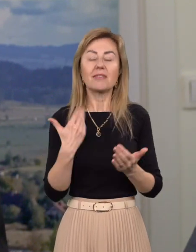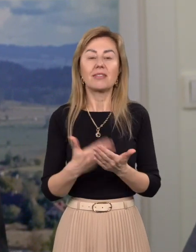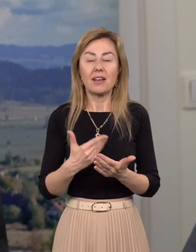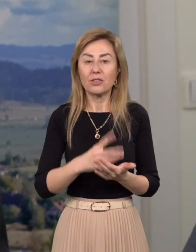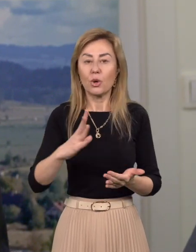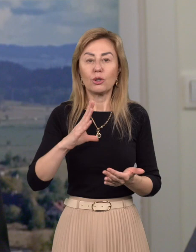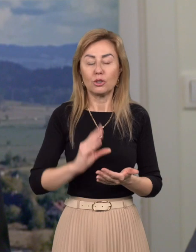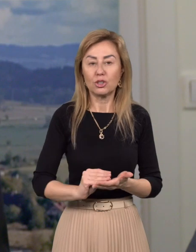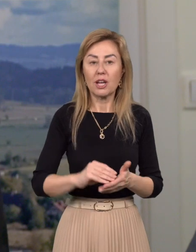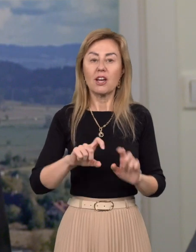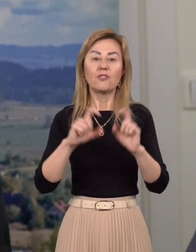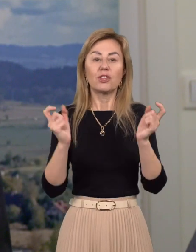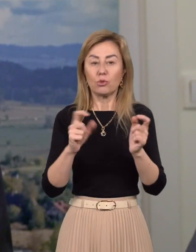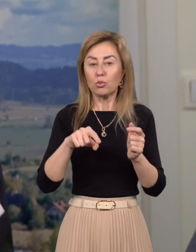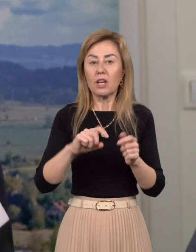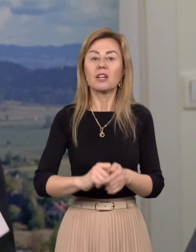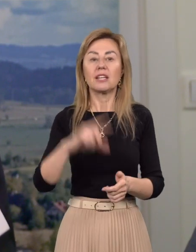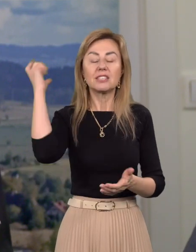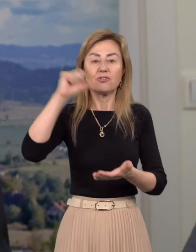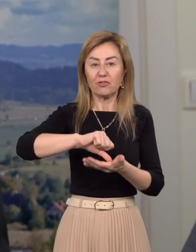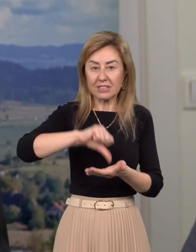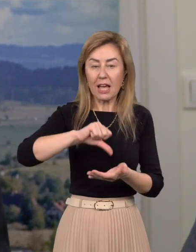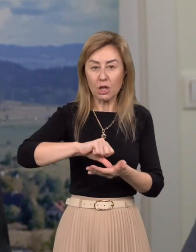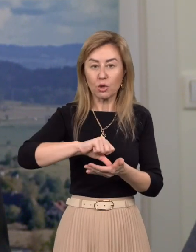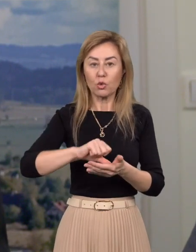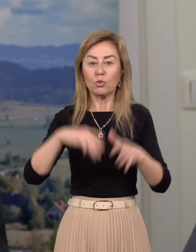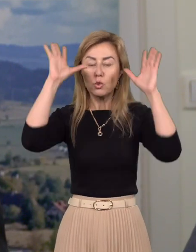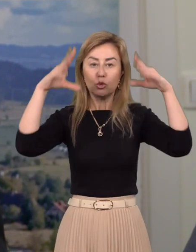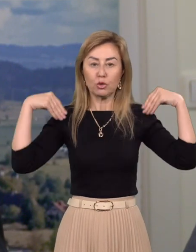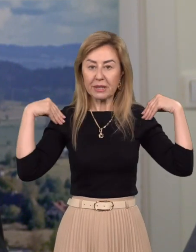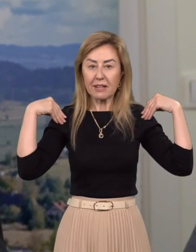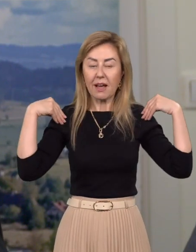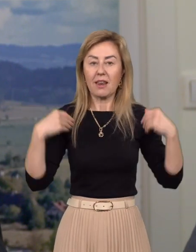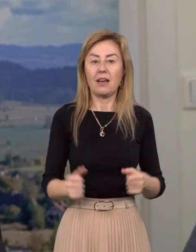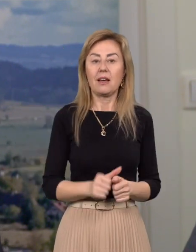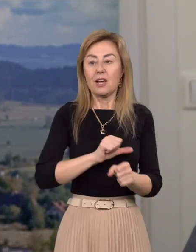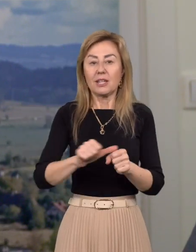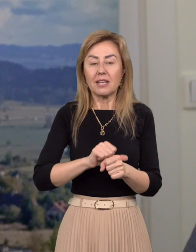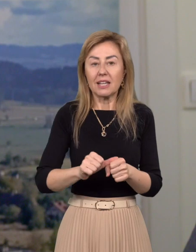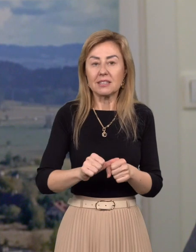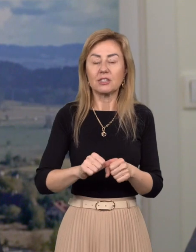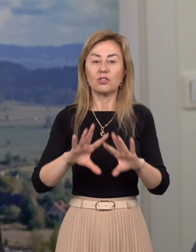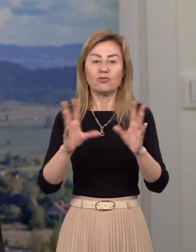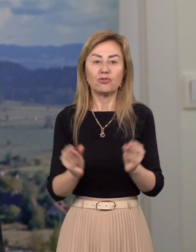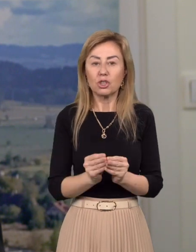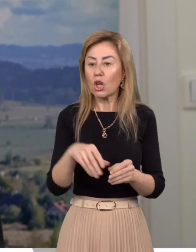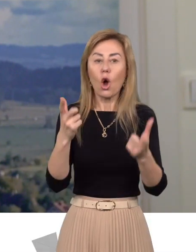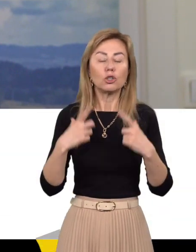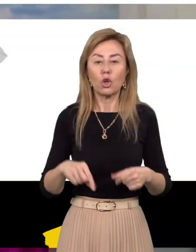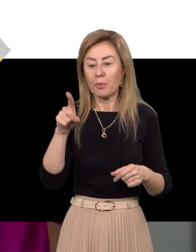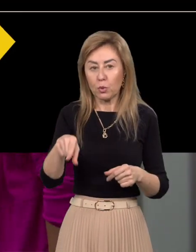że w Centrum Szpitalnym Kotliny Jeleniogórskiej w Jeleniej Górze są